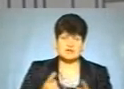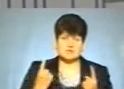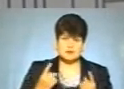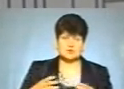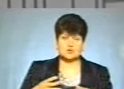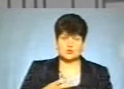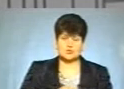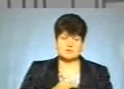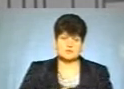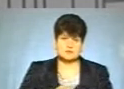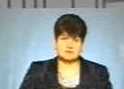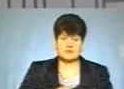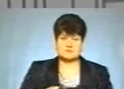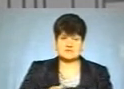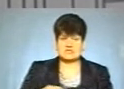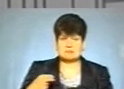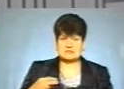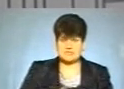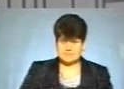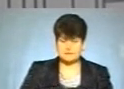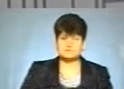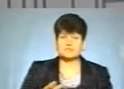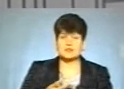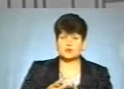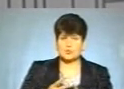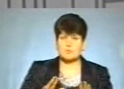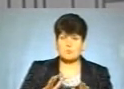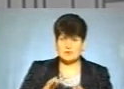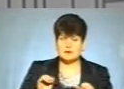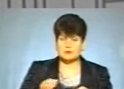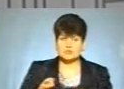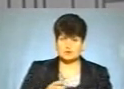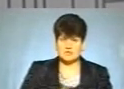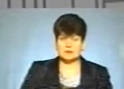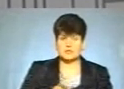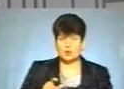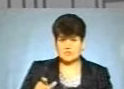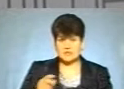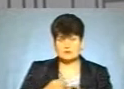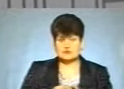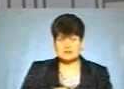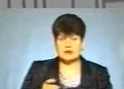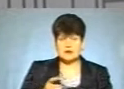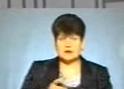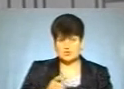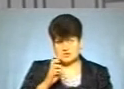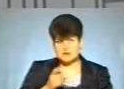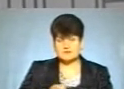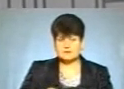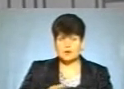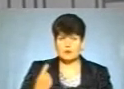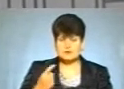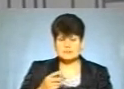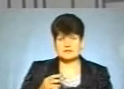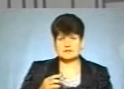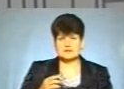скорочення співробітників адміністрації президента. Другий момент, де можна скоротити і людей, і бюджети, це районні державні адміністрації, обласні